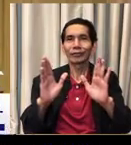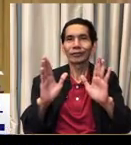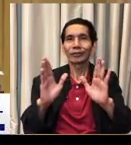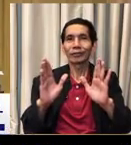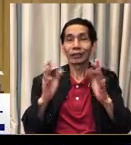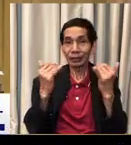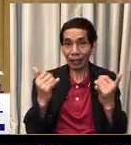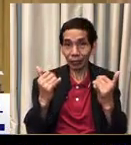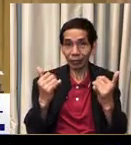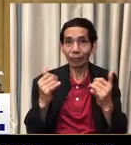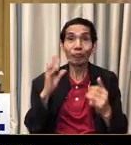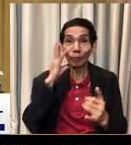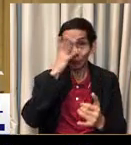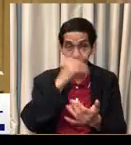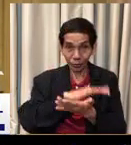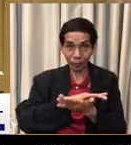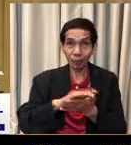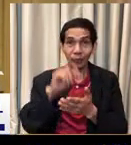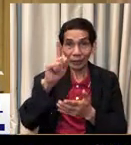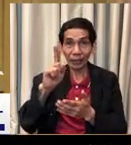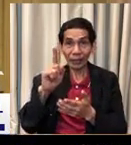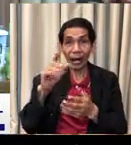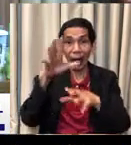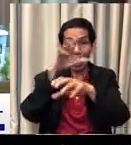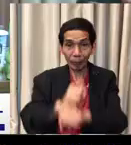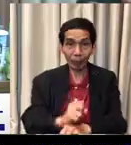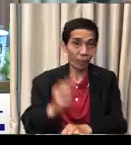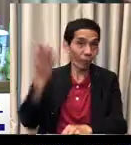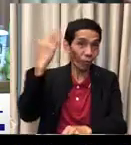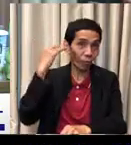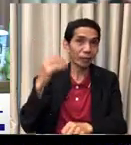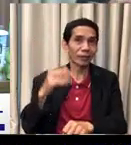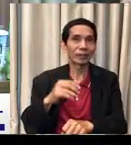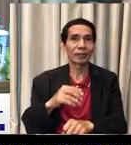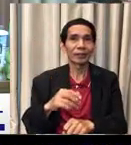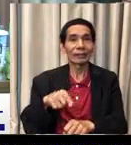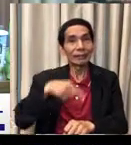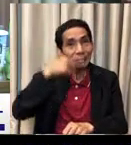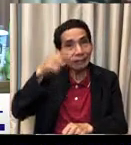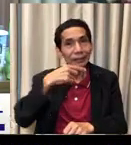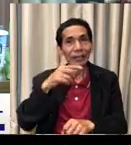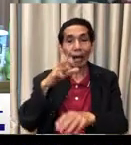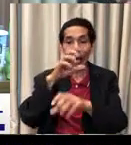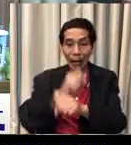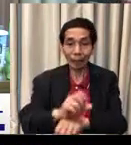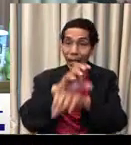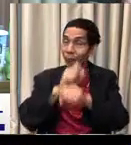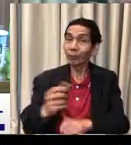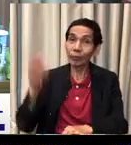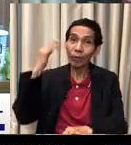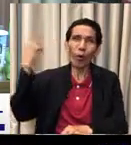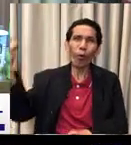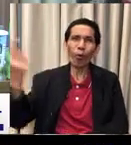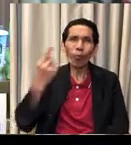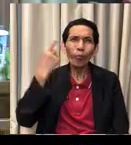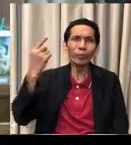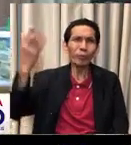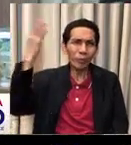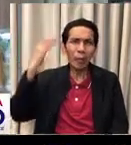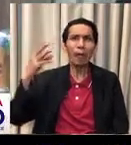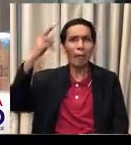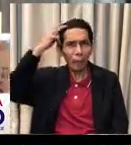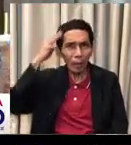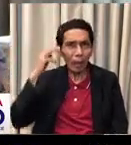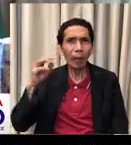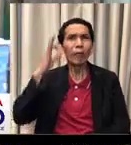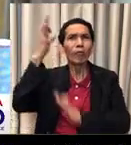Ay, ngayon, ito na, maganda. Isa pang kagawian. Ito, at least, binabanggitan natin mga kagawian, ha? Yung kostumbre. Eh, Mayor,